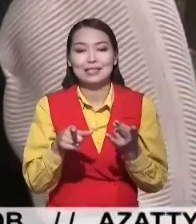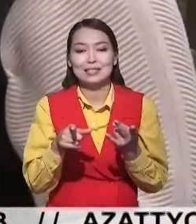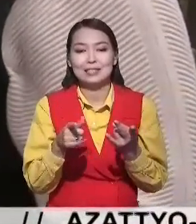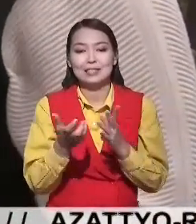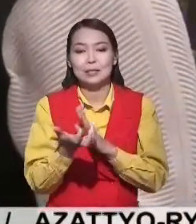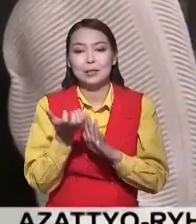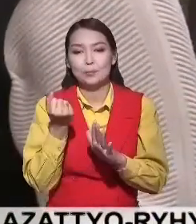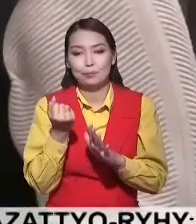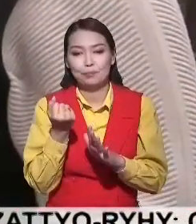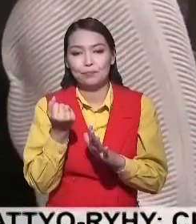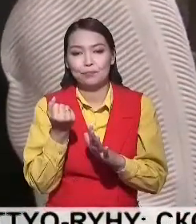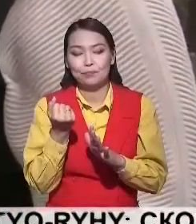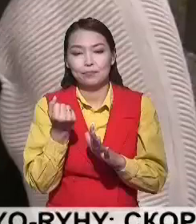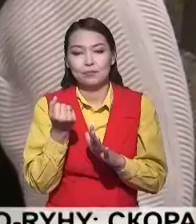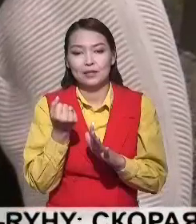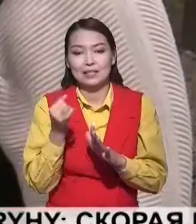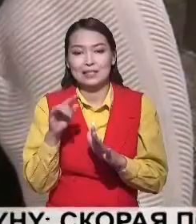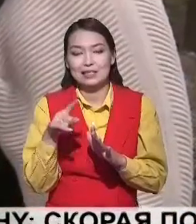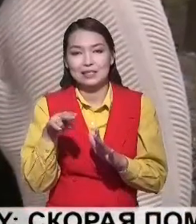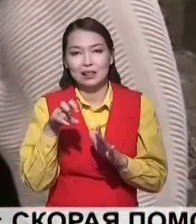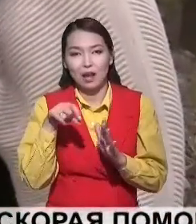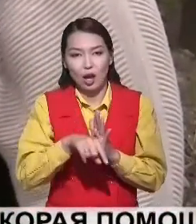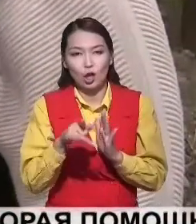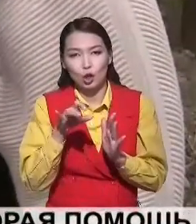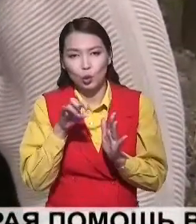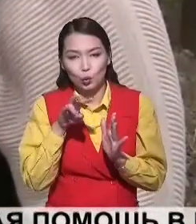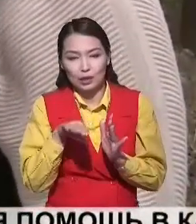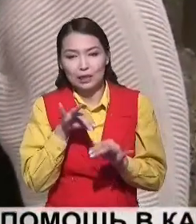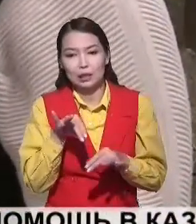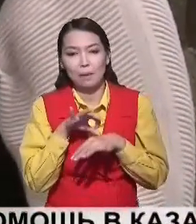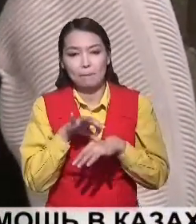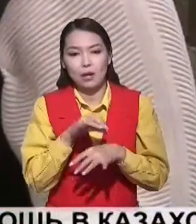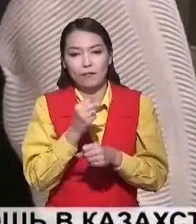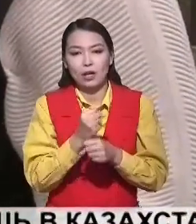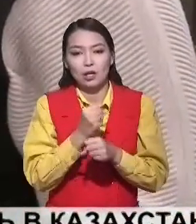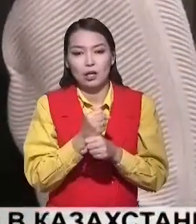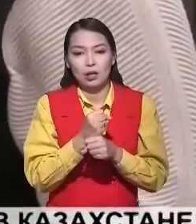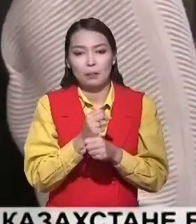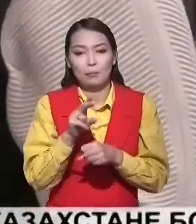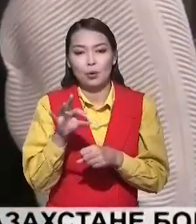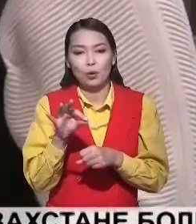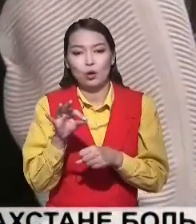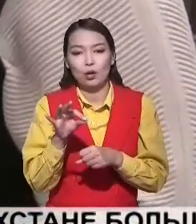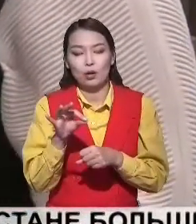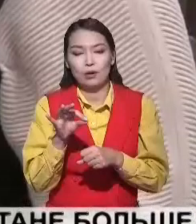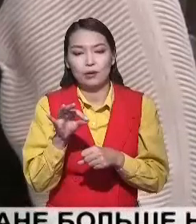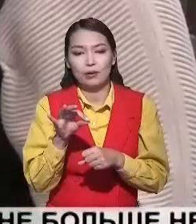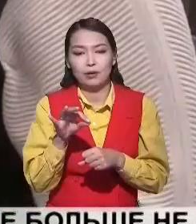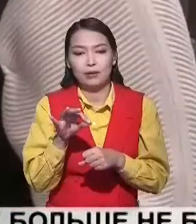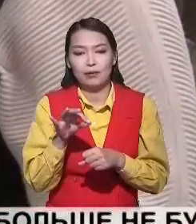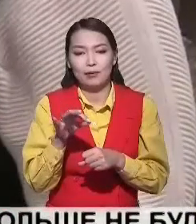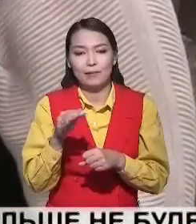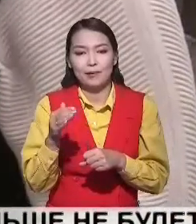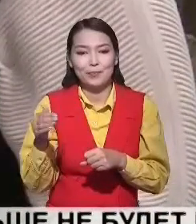изымать с дна. Грунт и проводить работы по вырезке и